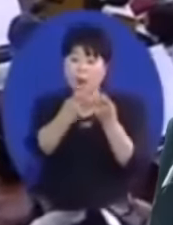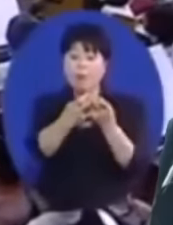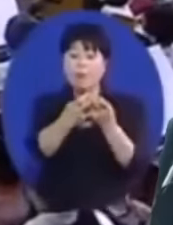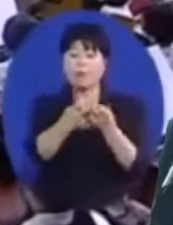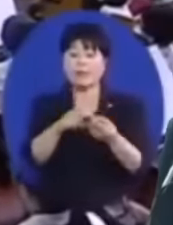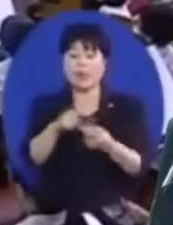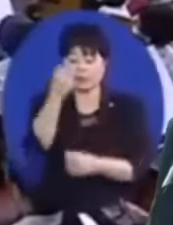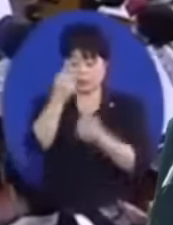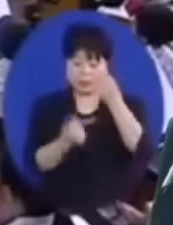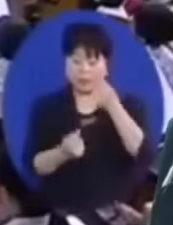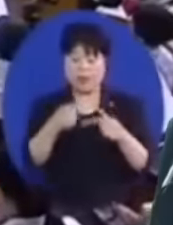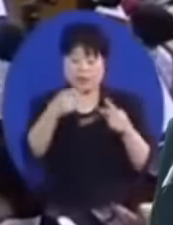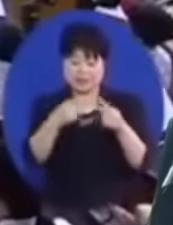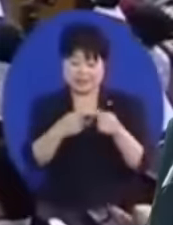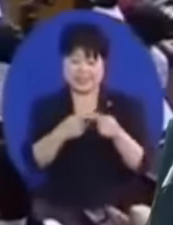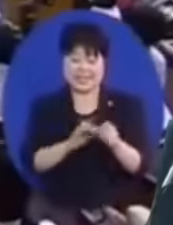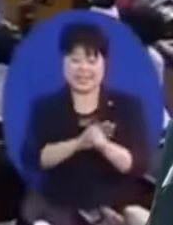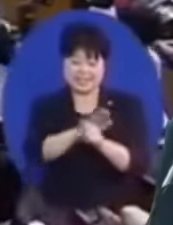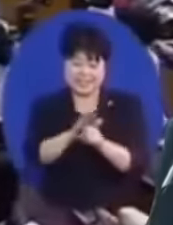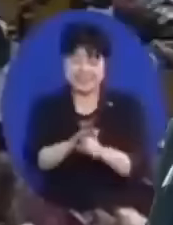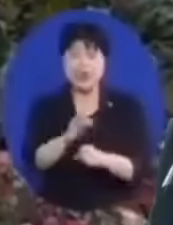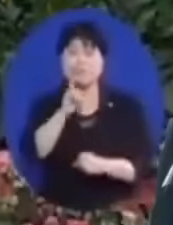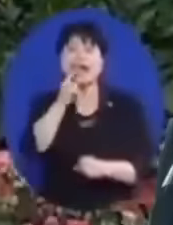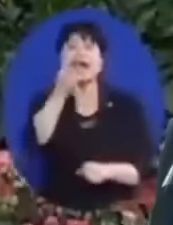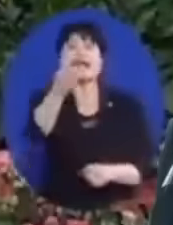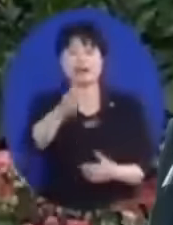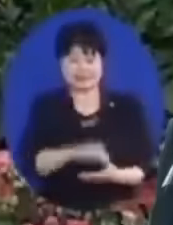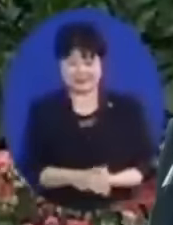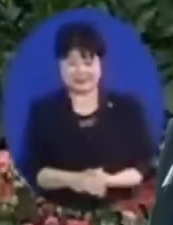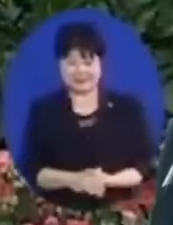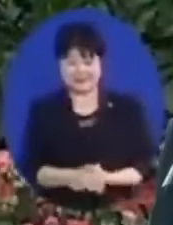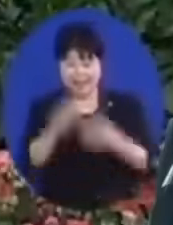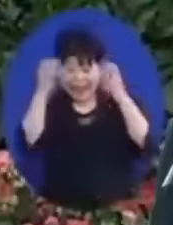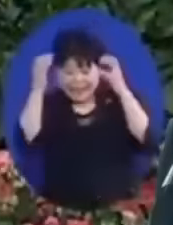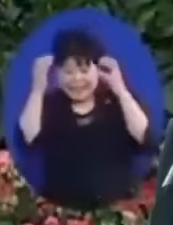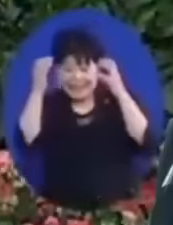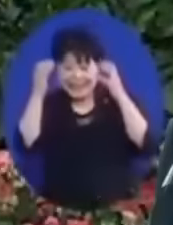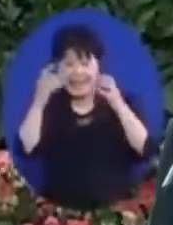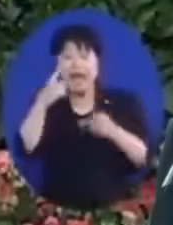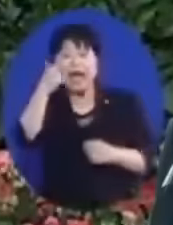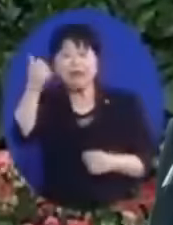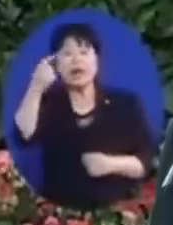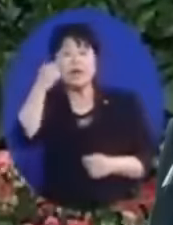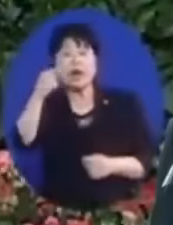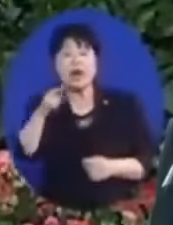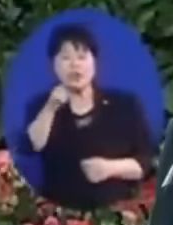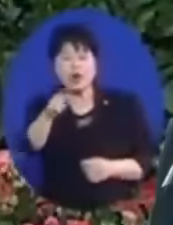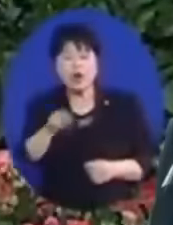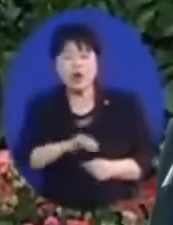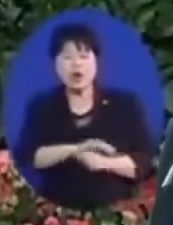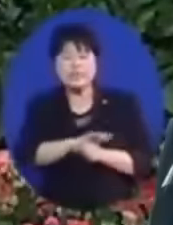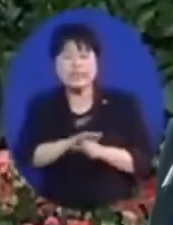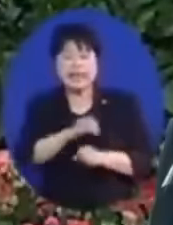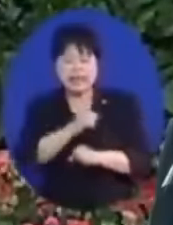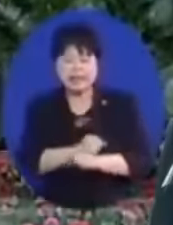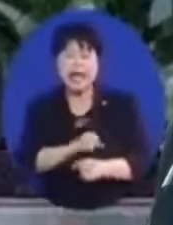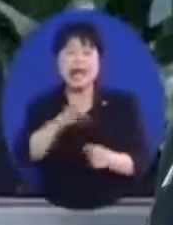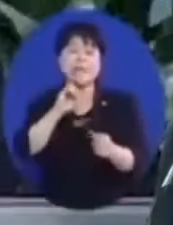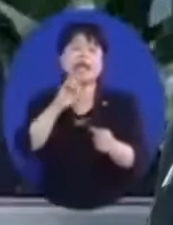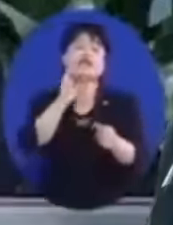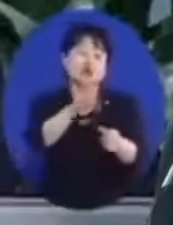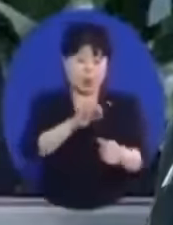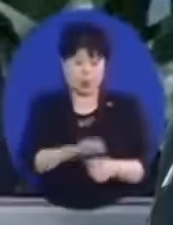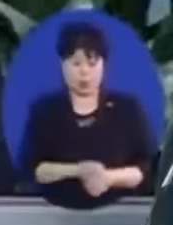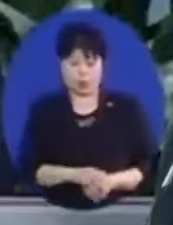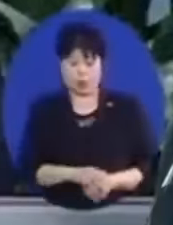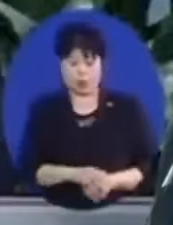이렇게 설명합니다. 첫째, 사랑한다고 말하라. 어린아이에게 아빠, 엄마가 너를 사랑한다. 이 말을